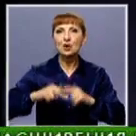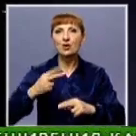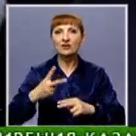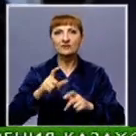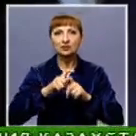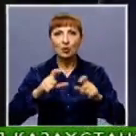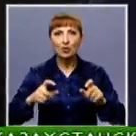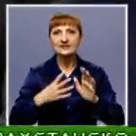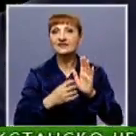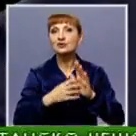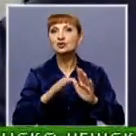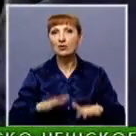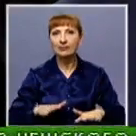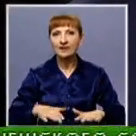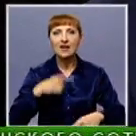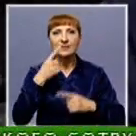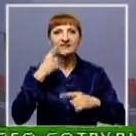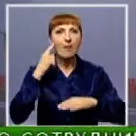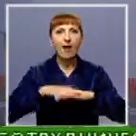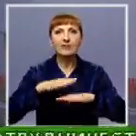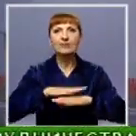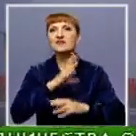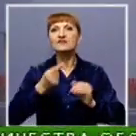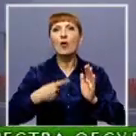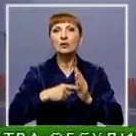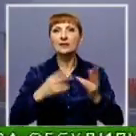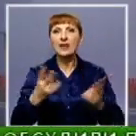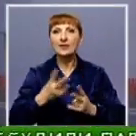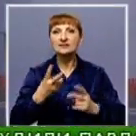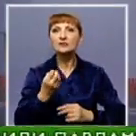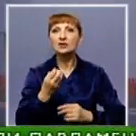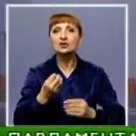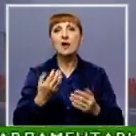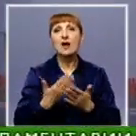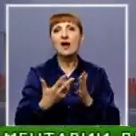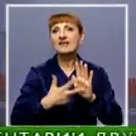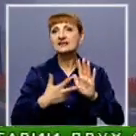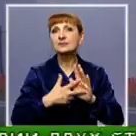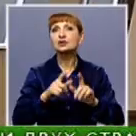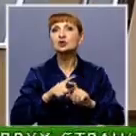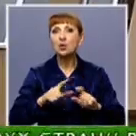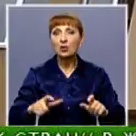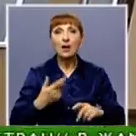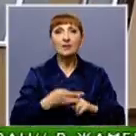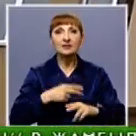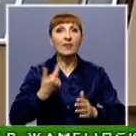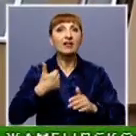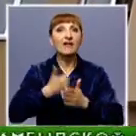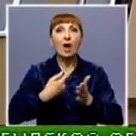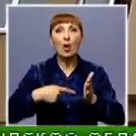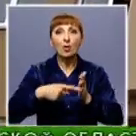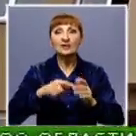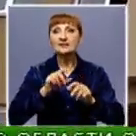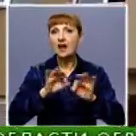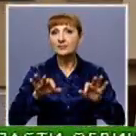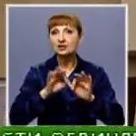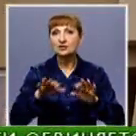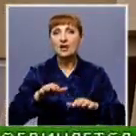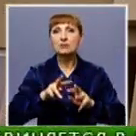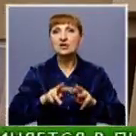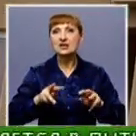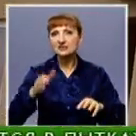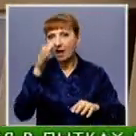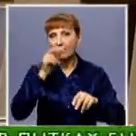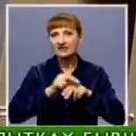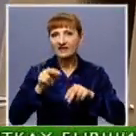образования по 900 мест. По словам Акима, всего городу необходимо еще не менее 8 школ. Об этом глава мегаполиса сообщил министру образования и